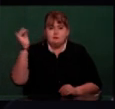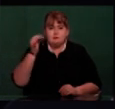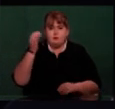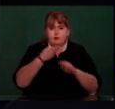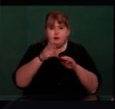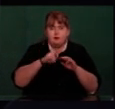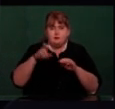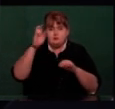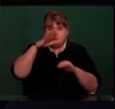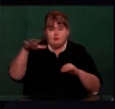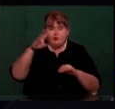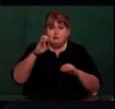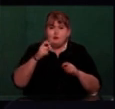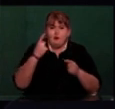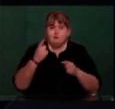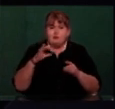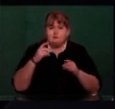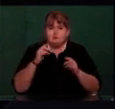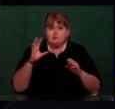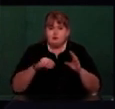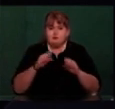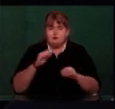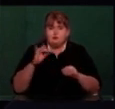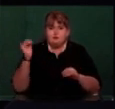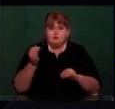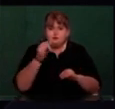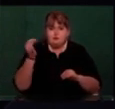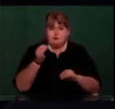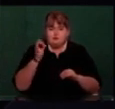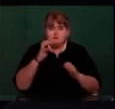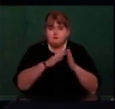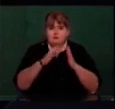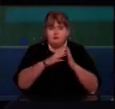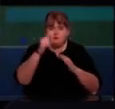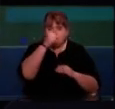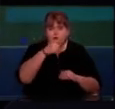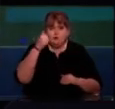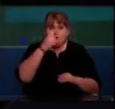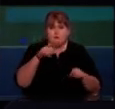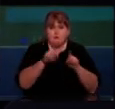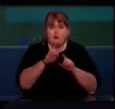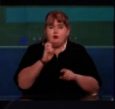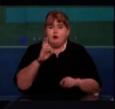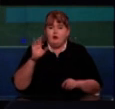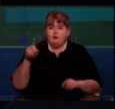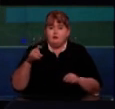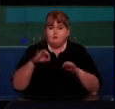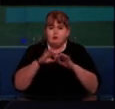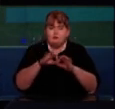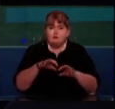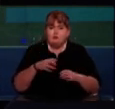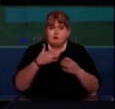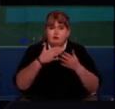стран неоднозначна и интересна в 90-х годах, так как они прошли